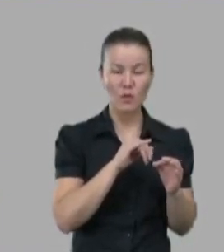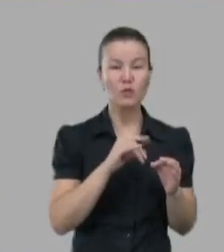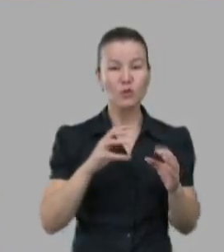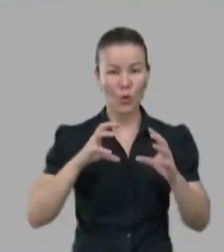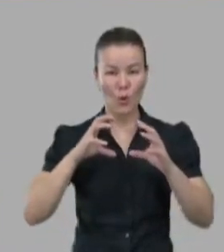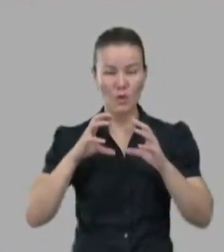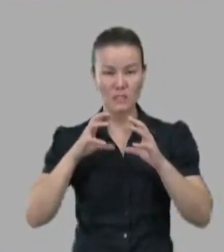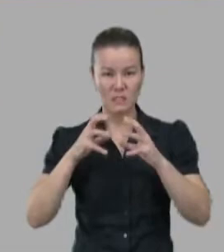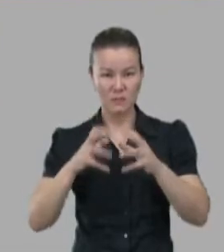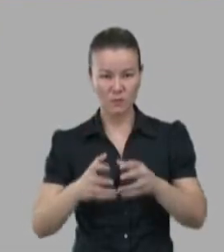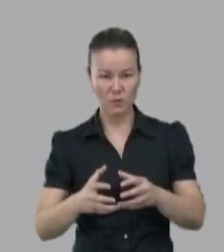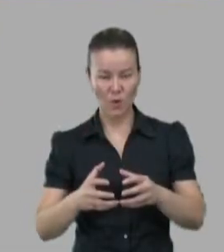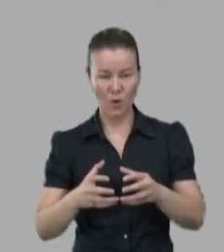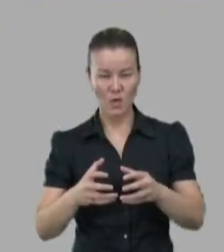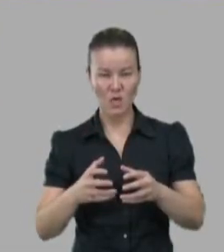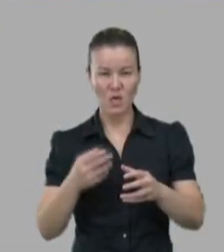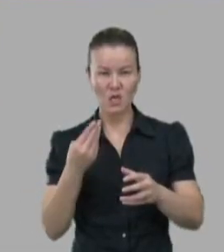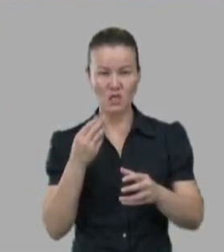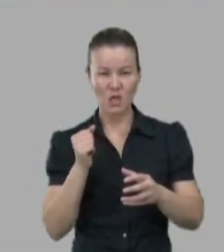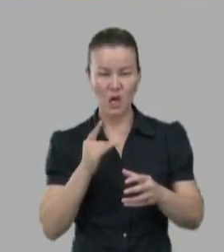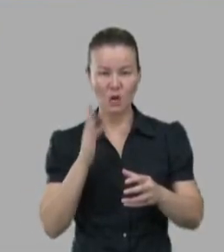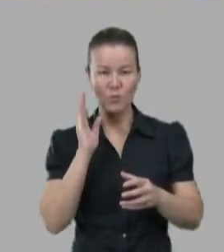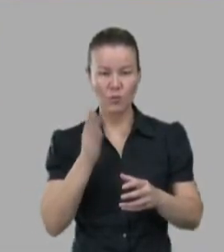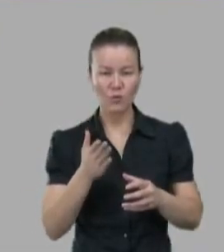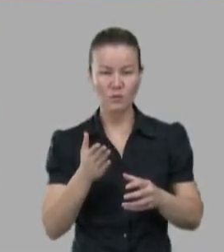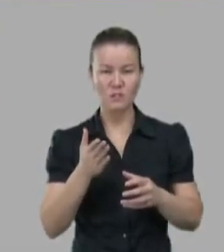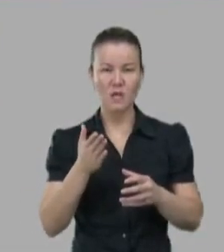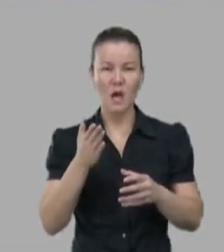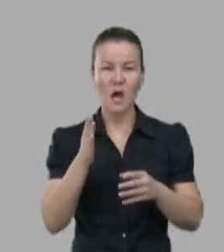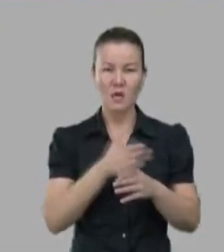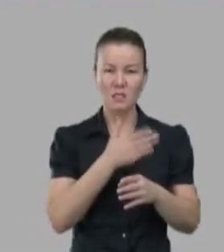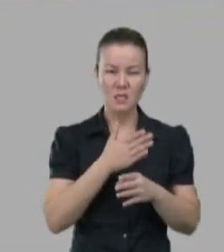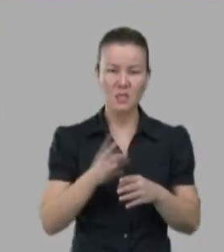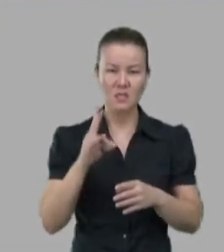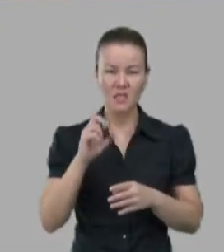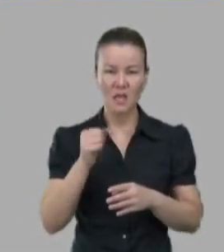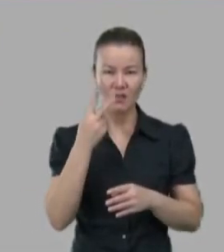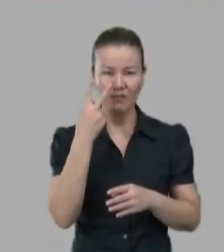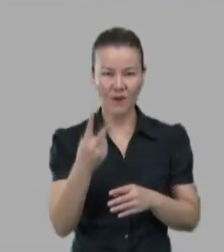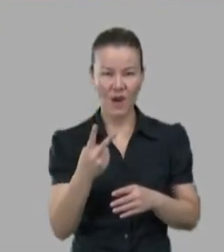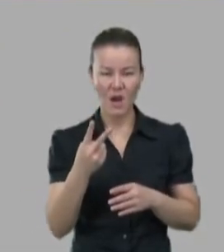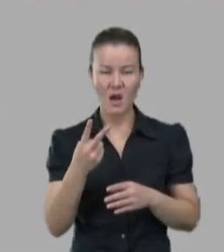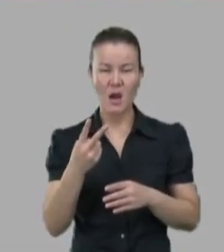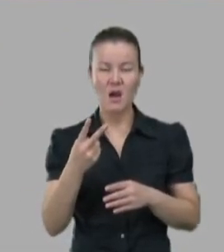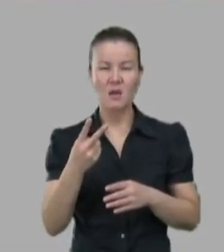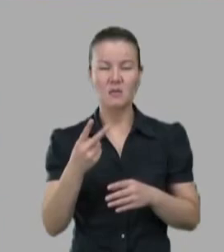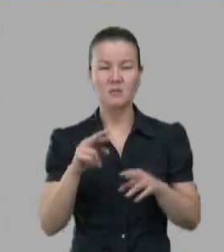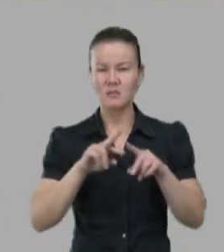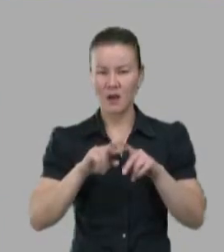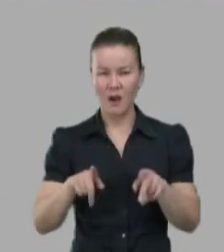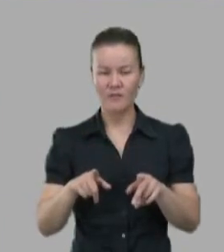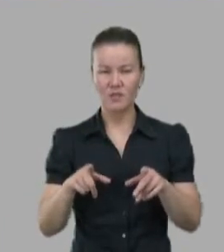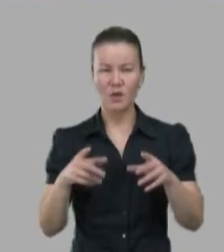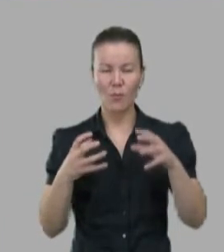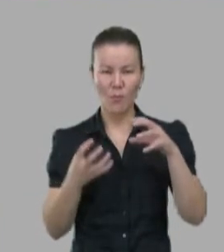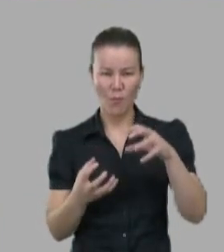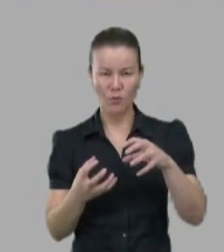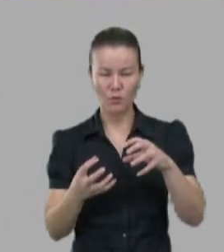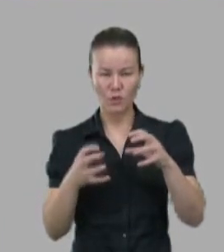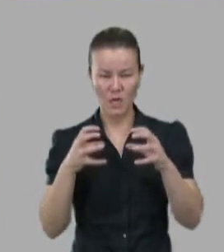шар будет разделен на два равных полушария –